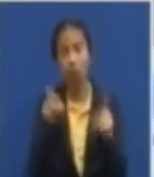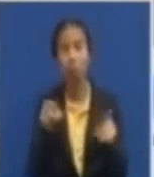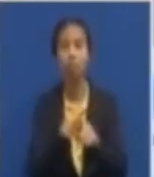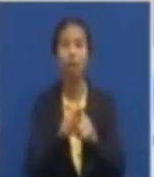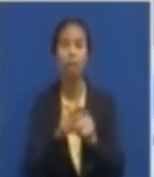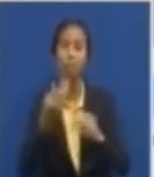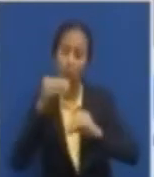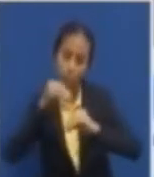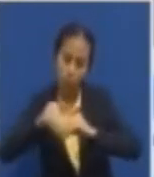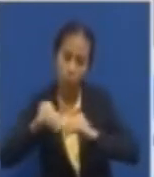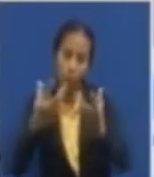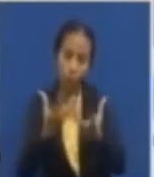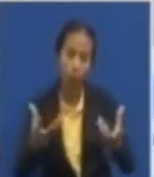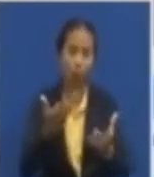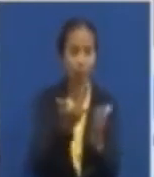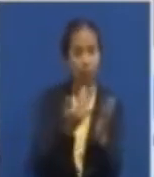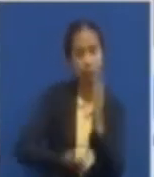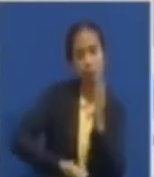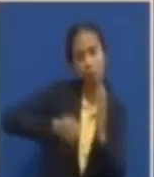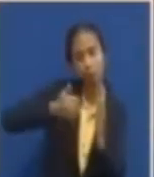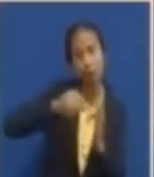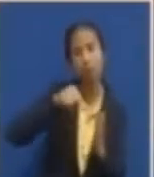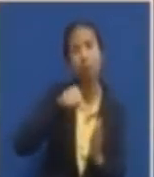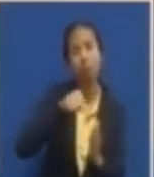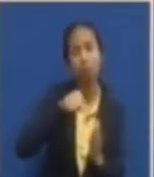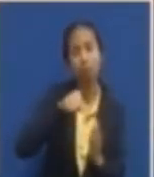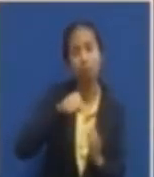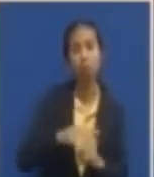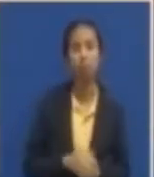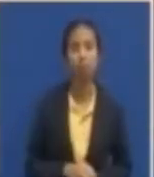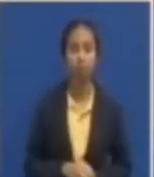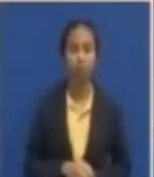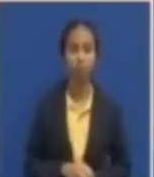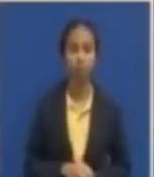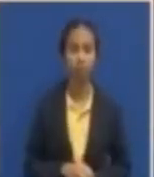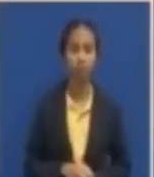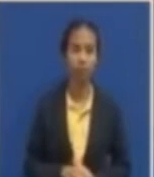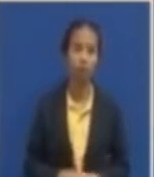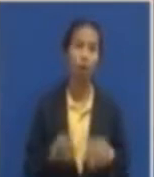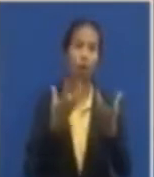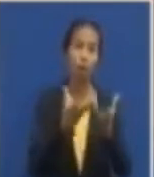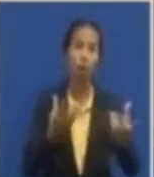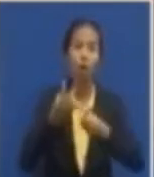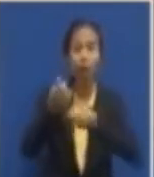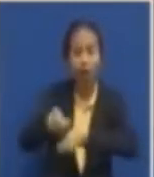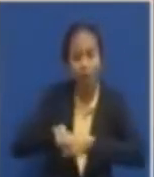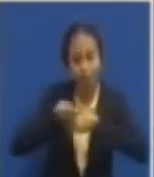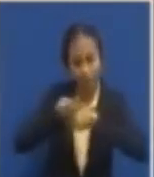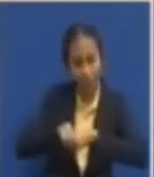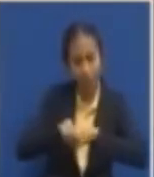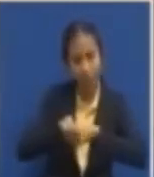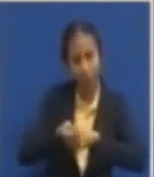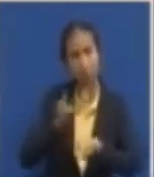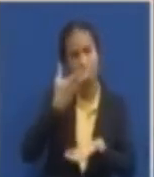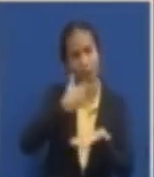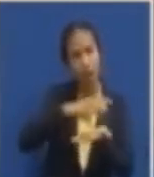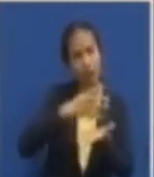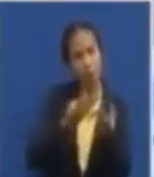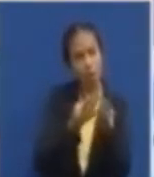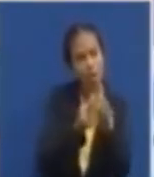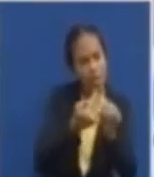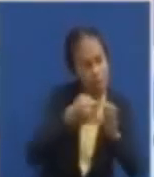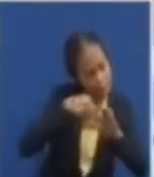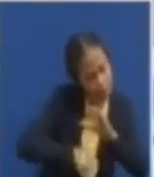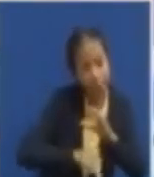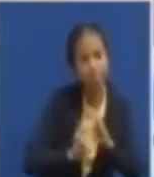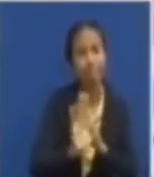ได้ขั้นต่ำนะครับให้เขานะในสำหรับพืชเกษตรแต่ละตัวนั้นผมอาจจะไม่ได้ลงไปถึงรายละเอียดนะครับก็อย